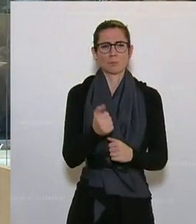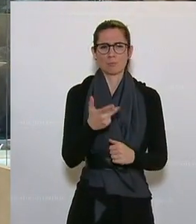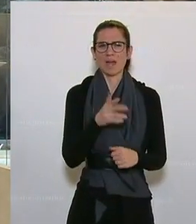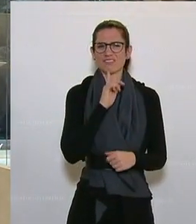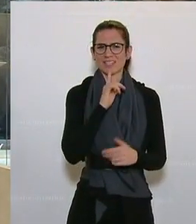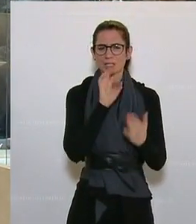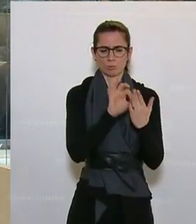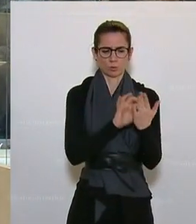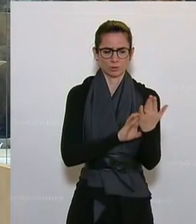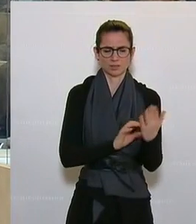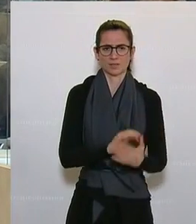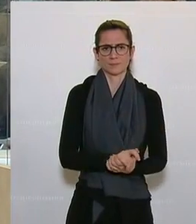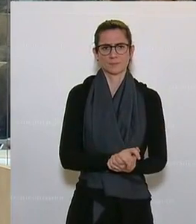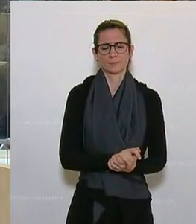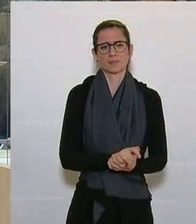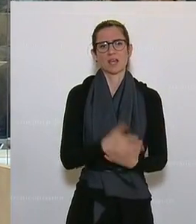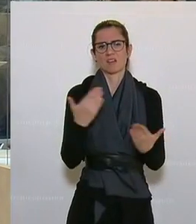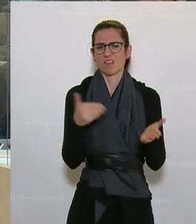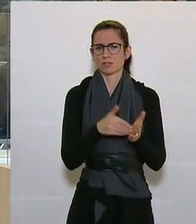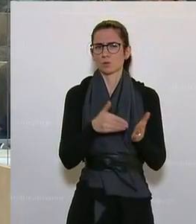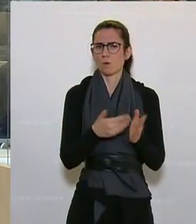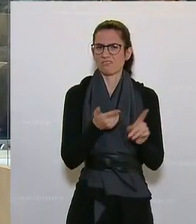Punkte. Was nicht angesprochen wurde,